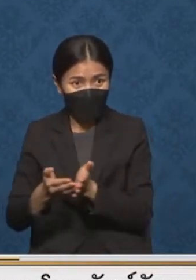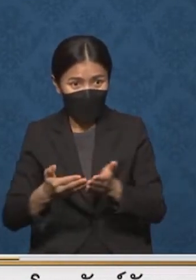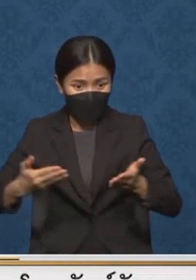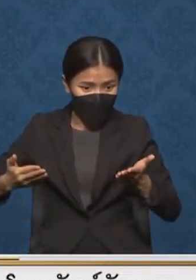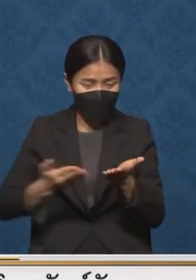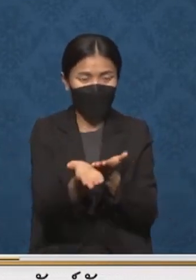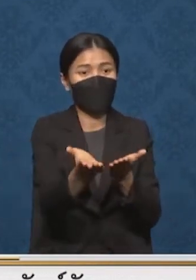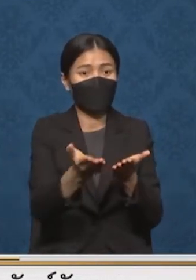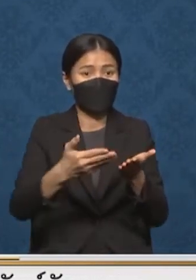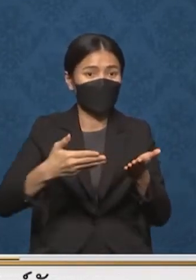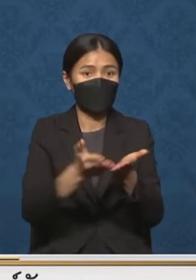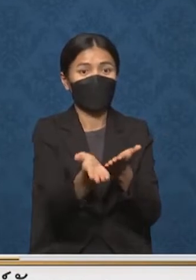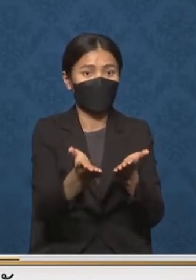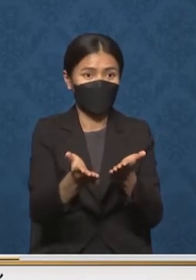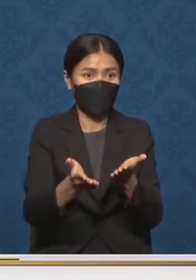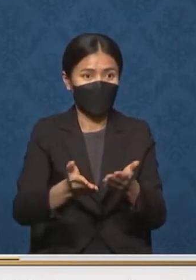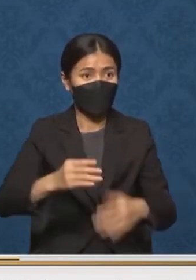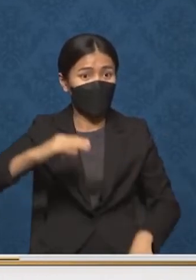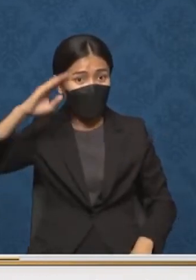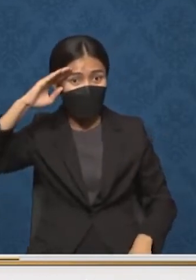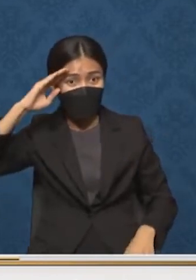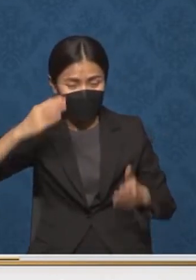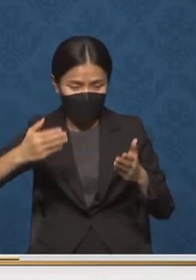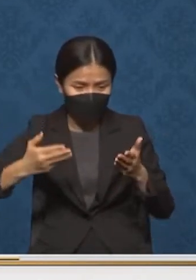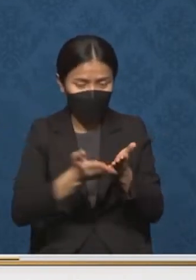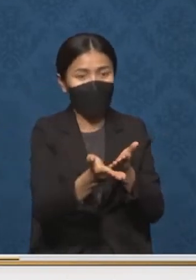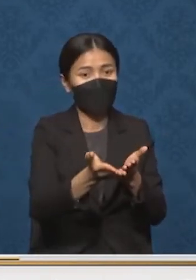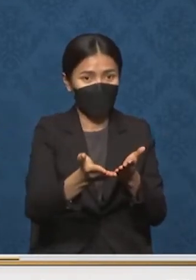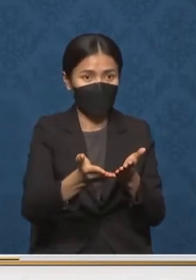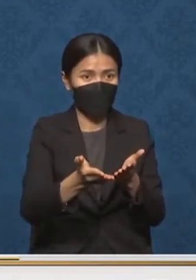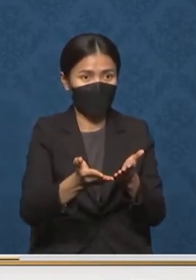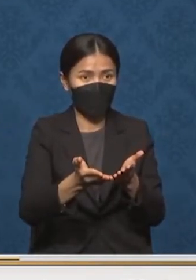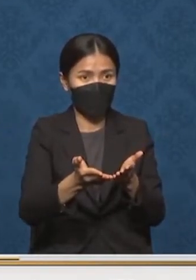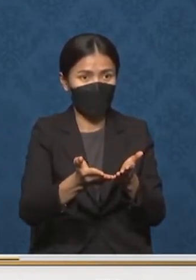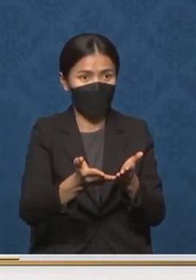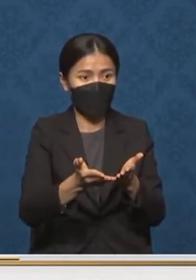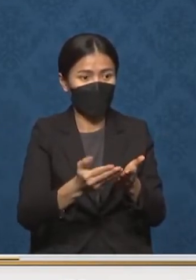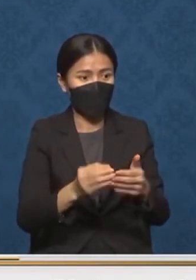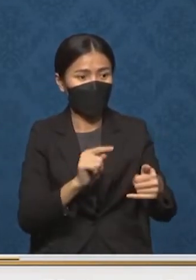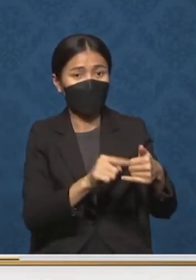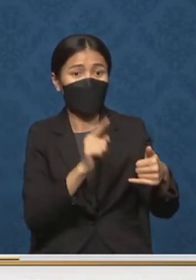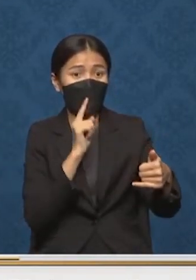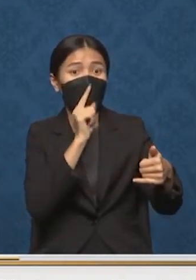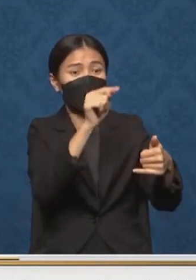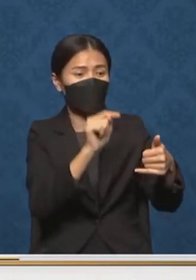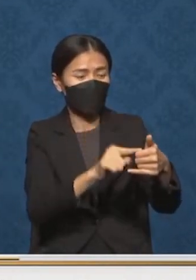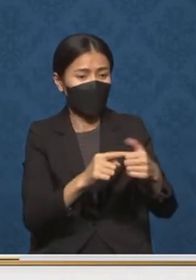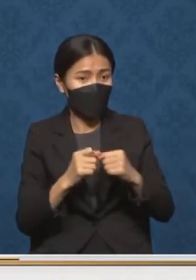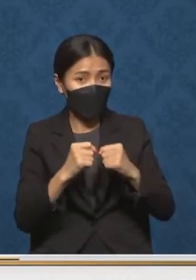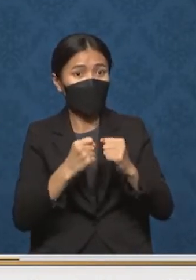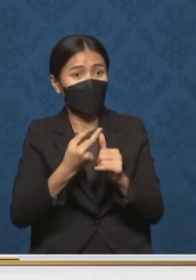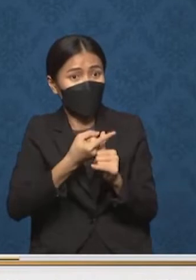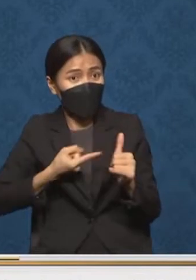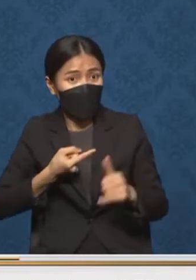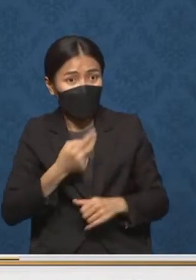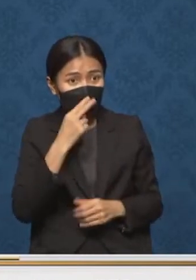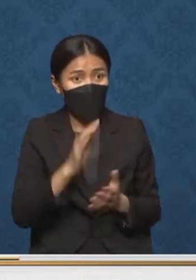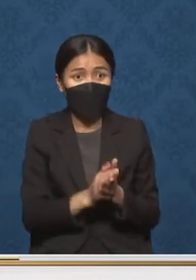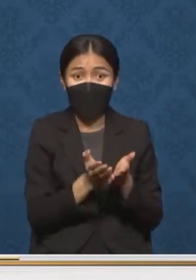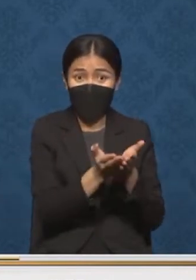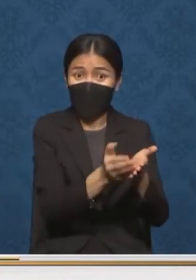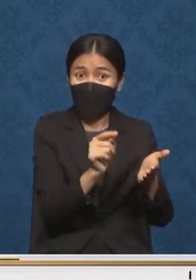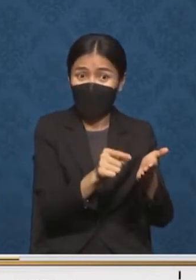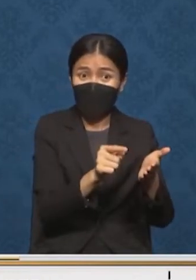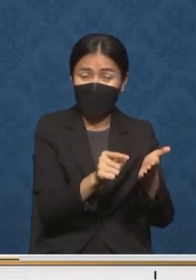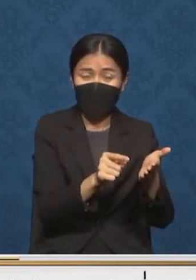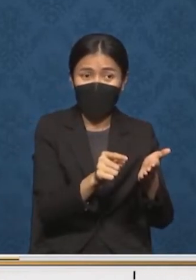ยายามข้าคือเรืประมงที่ข้าดหอยคร teเหมด่ไดทำ